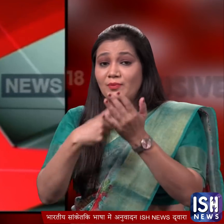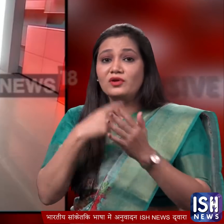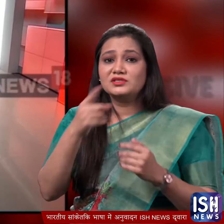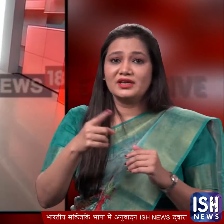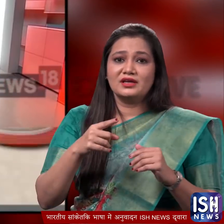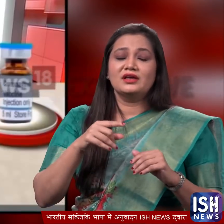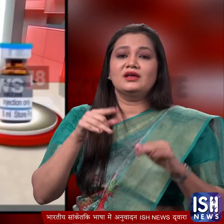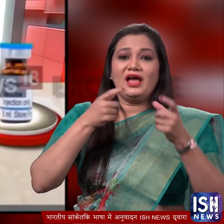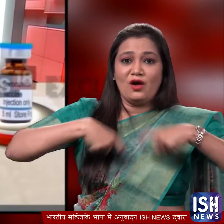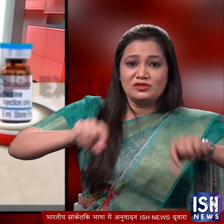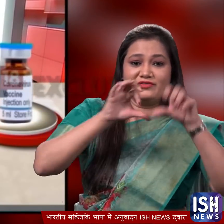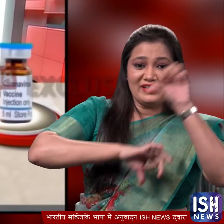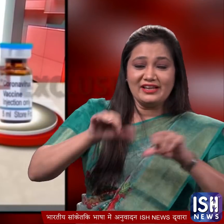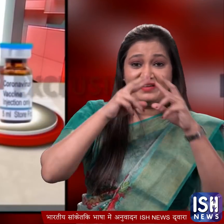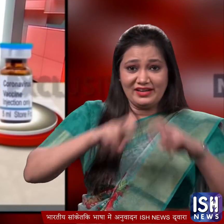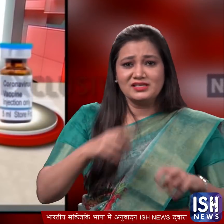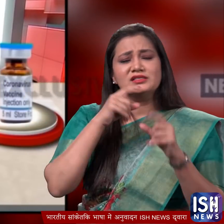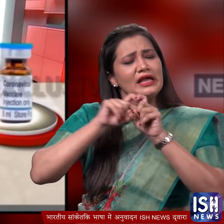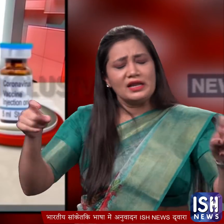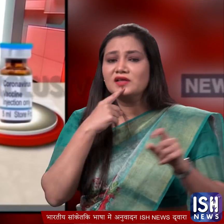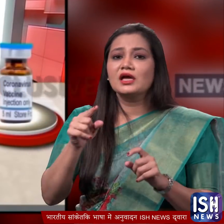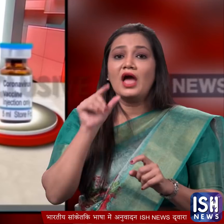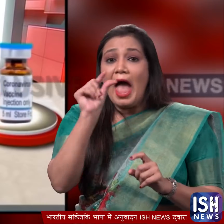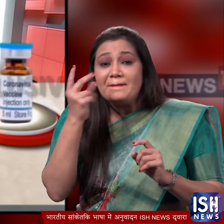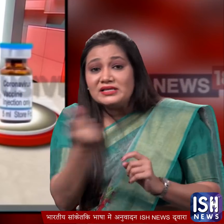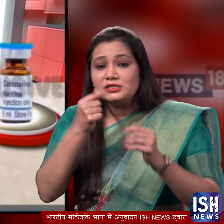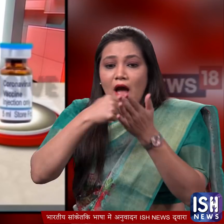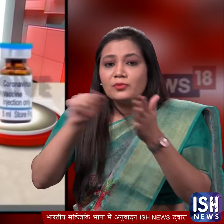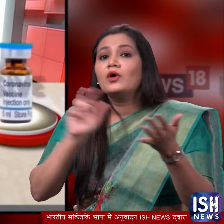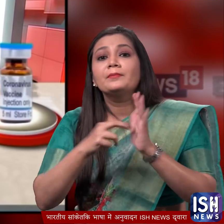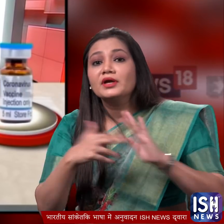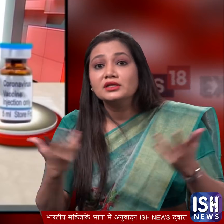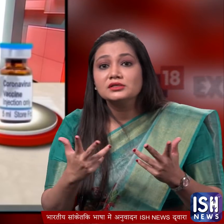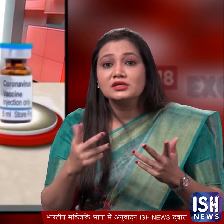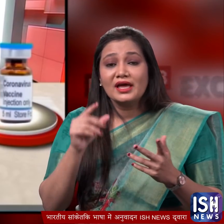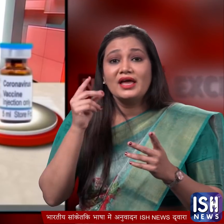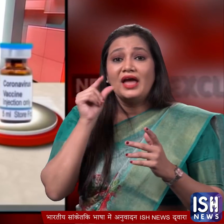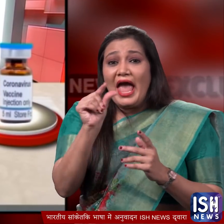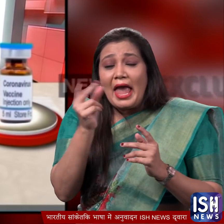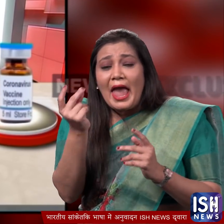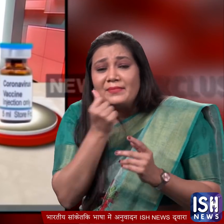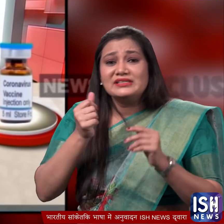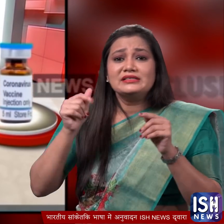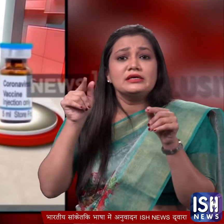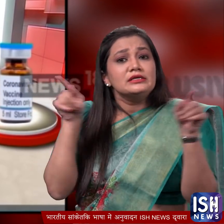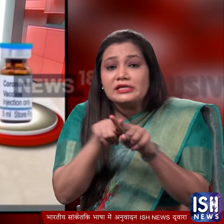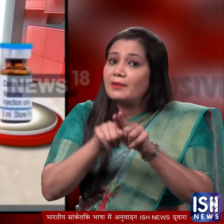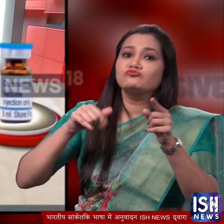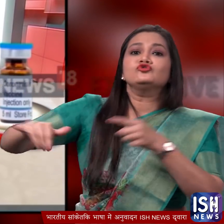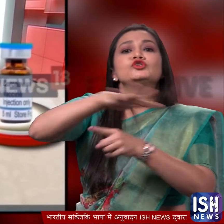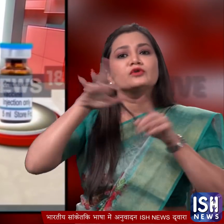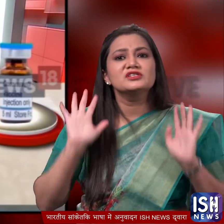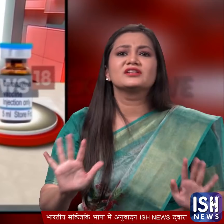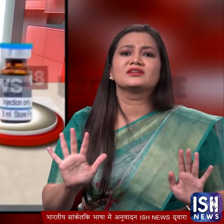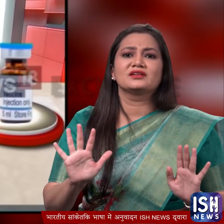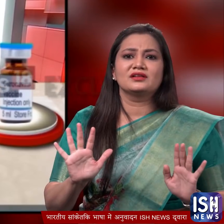है कि काउंसिल ऑफ साइंटिफिक एंड इंडस्ट्रियल रिसर्च ने साफ किया कि इमरजेंसी अप्रूवल का मतलब इमरजेंसी जैसे हालात